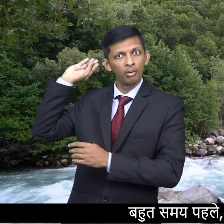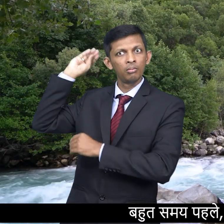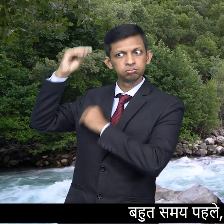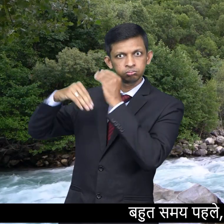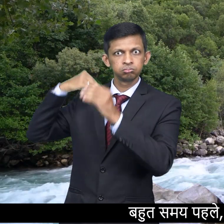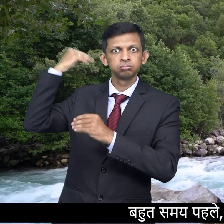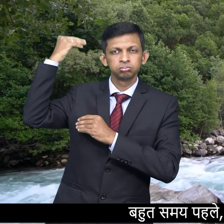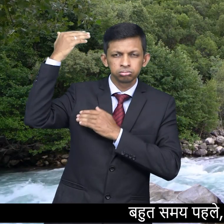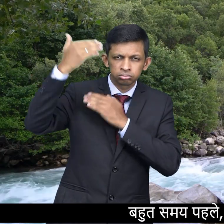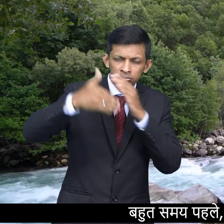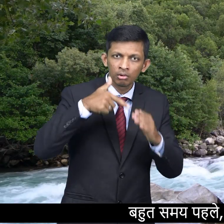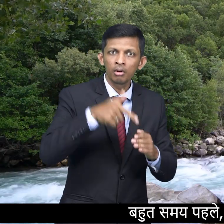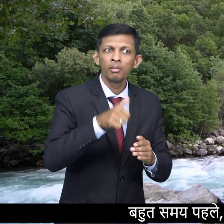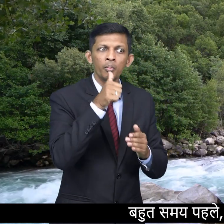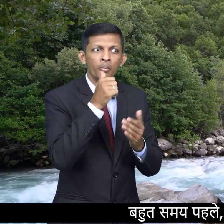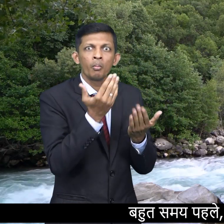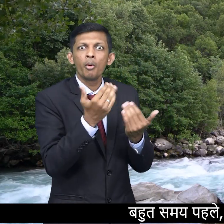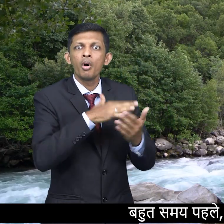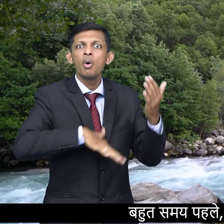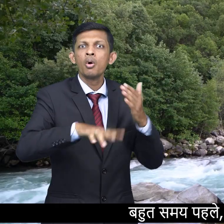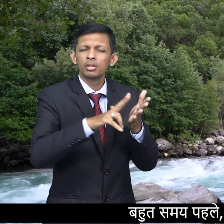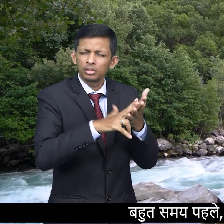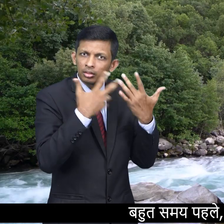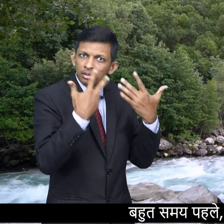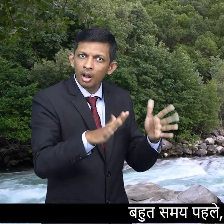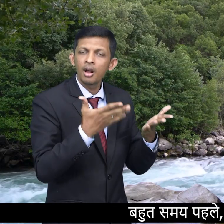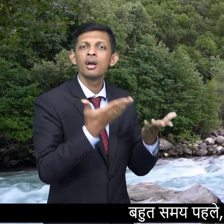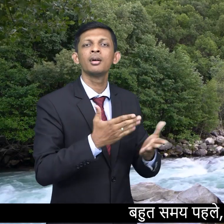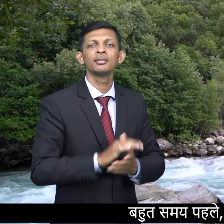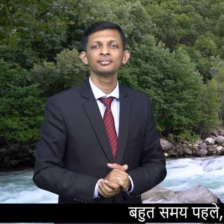बहुत समय पहले पानी प्रकृति में मुफ्त में उपलब्ध था,